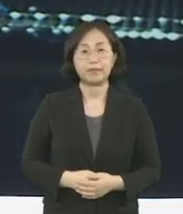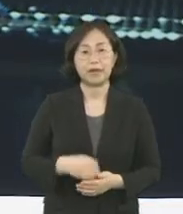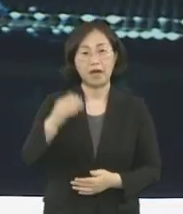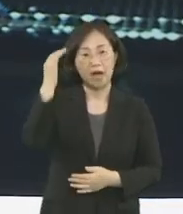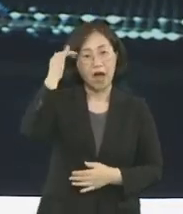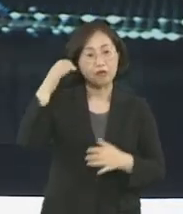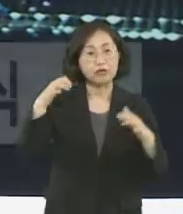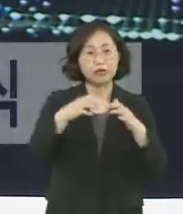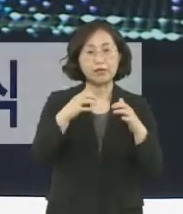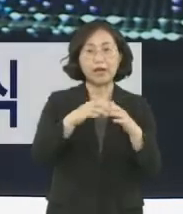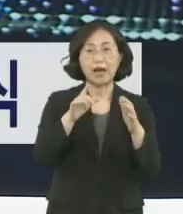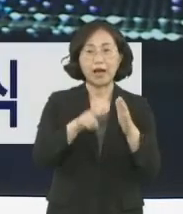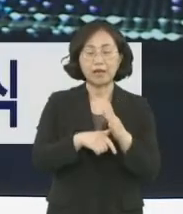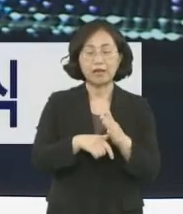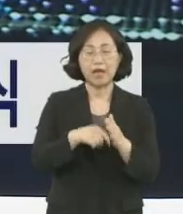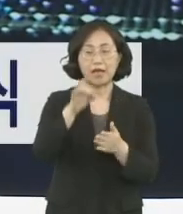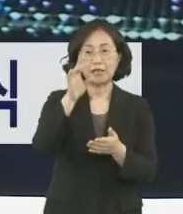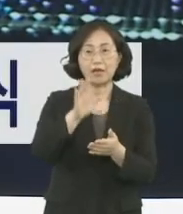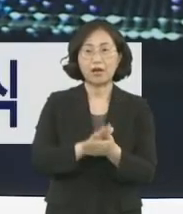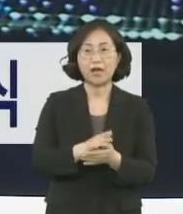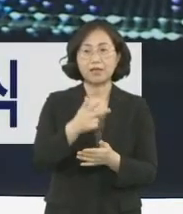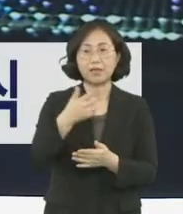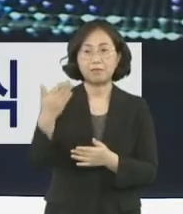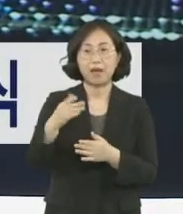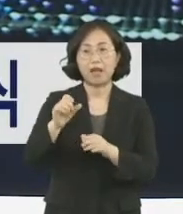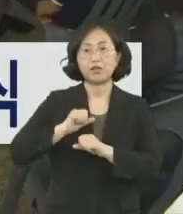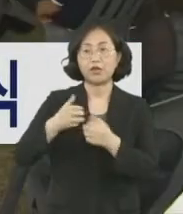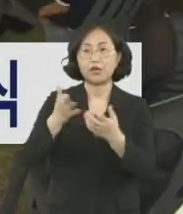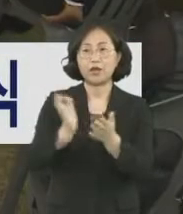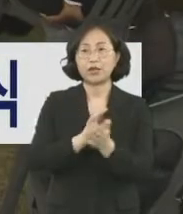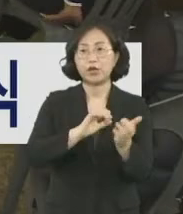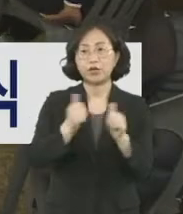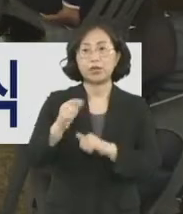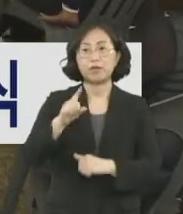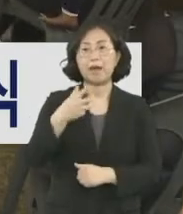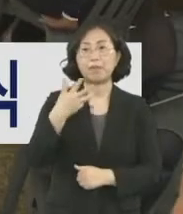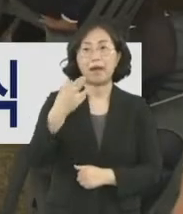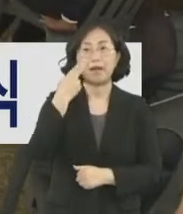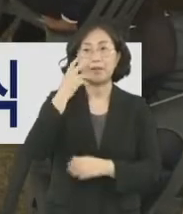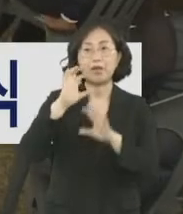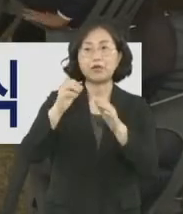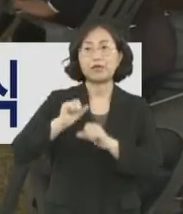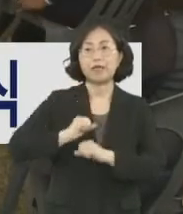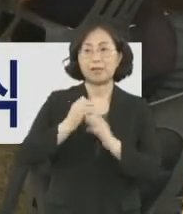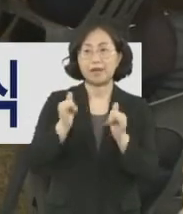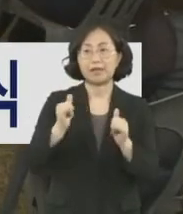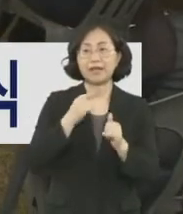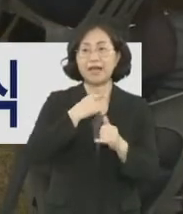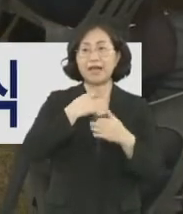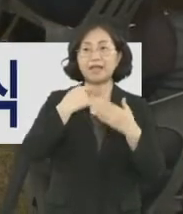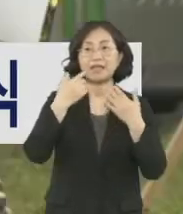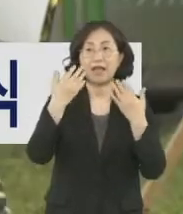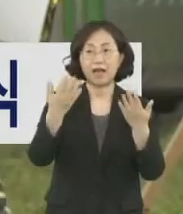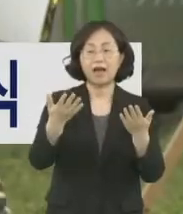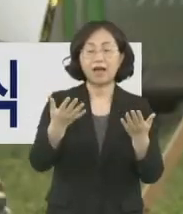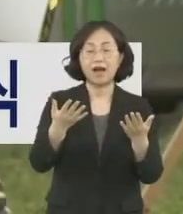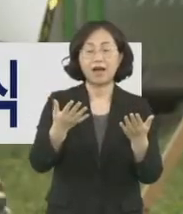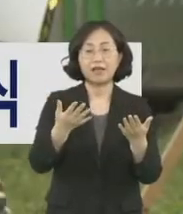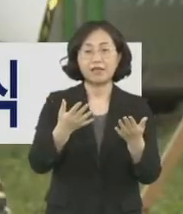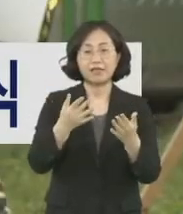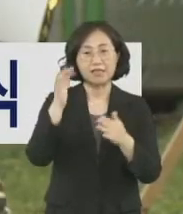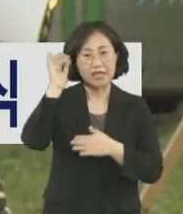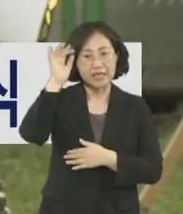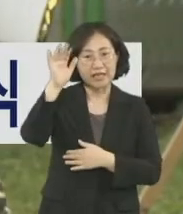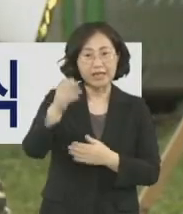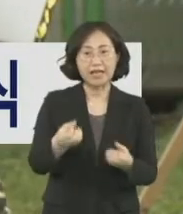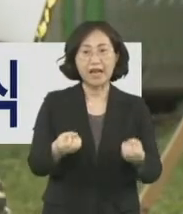한국전쟁 당시 천안 7 8 전투에서 산화한 100 8명의 미 군 장성들의 희생을 기리는 추모 시계 천안 4